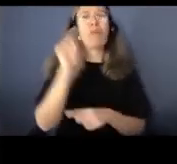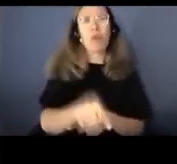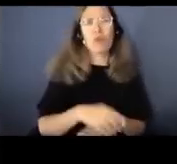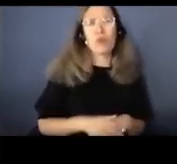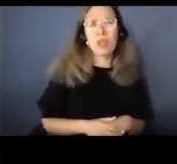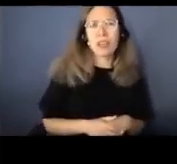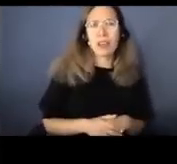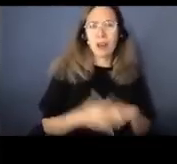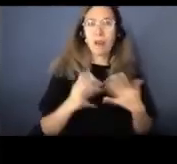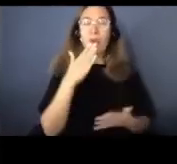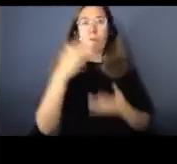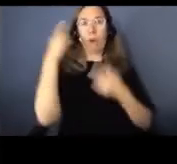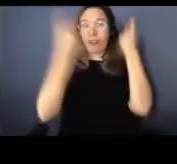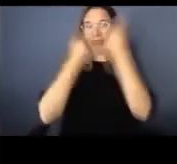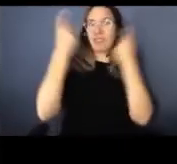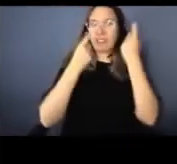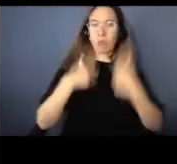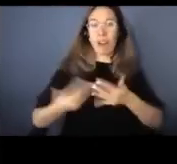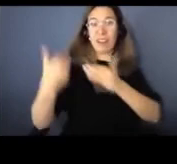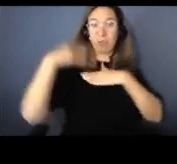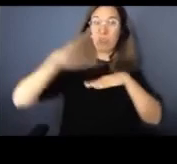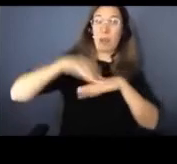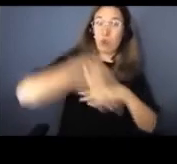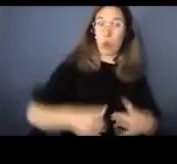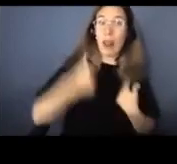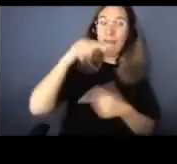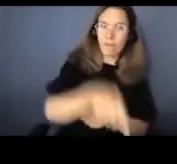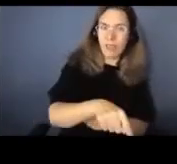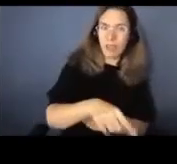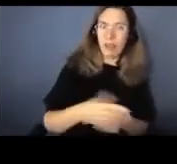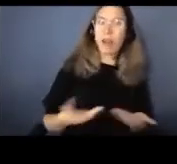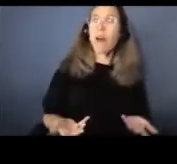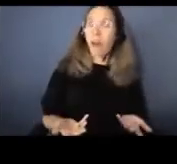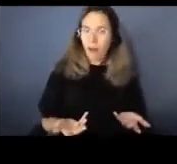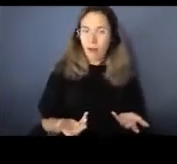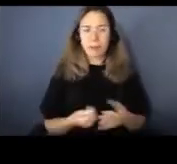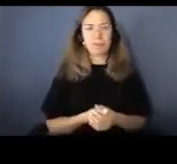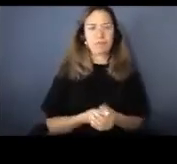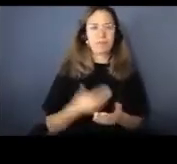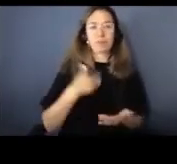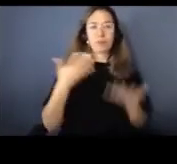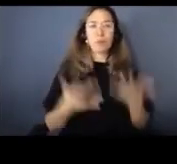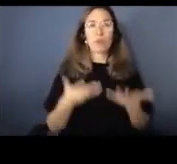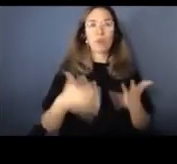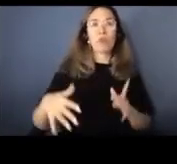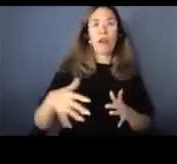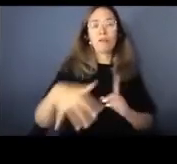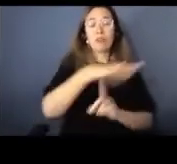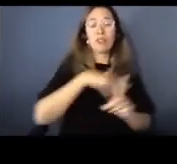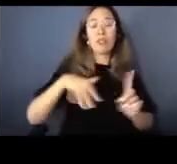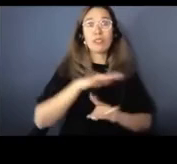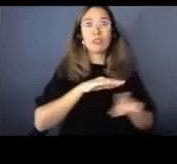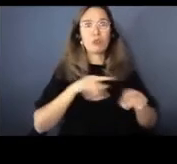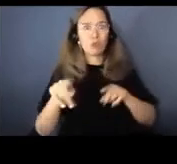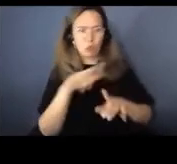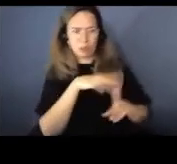vraiment circonscrire ce pouvoir-là. Parce qu'au fond, dans presque toutes les situations, on dirait non, ce n'est